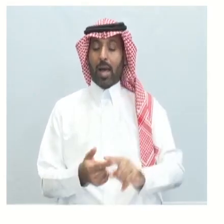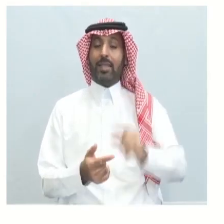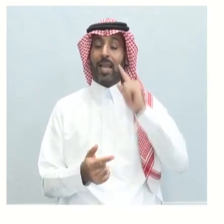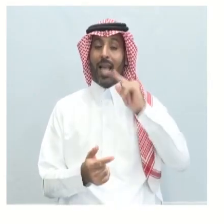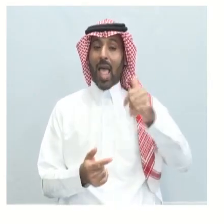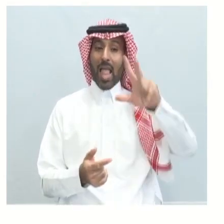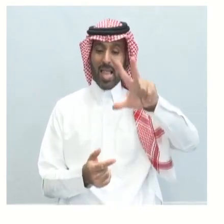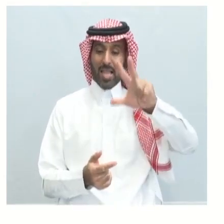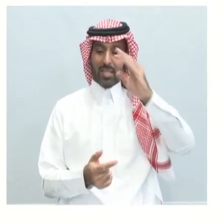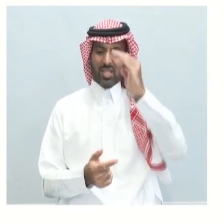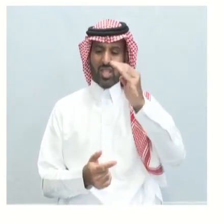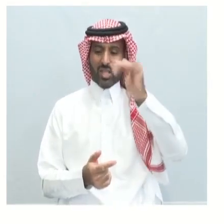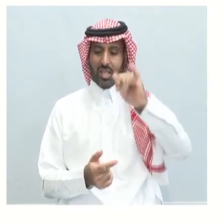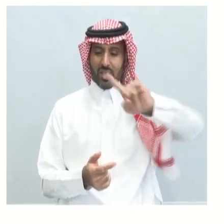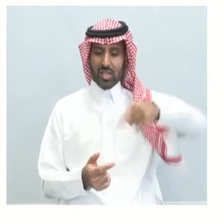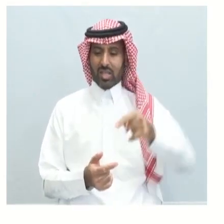وغرينبلات